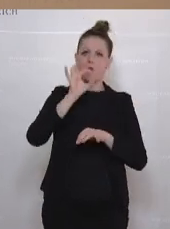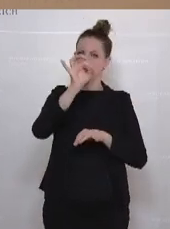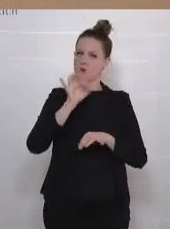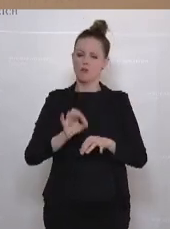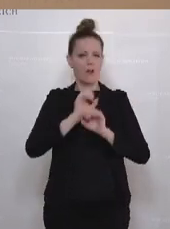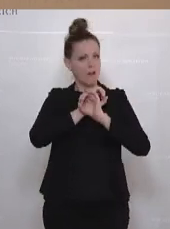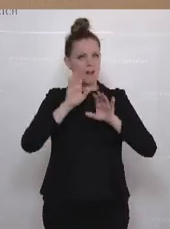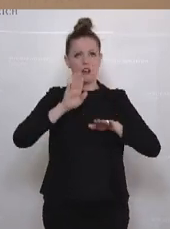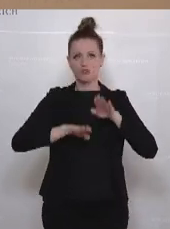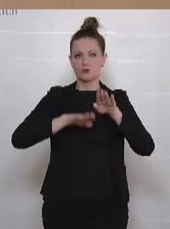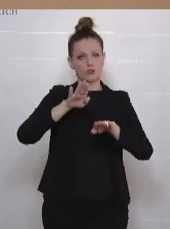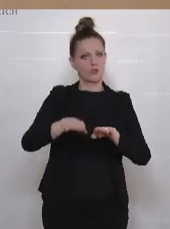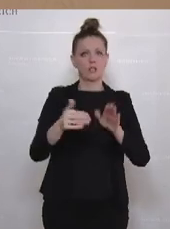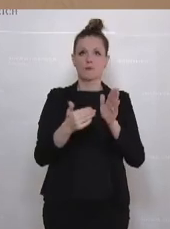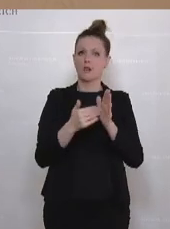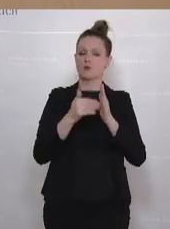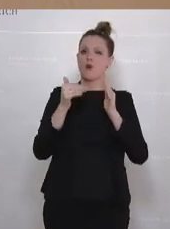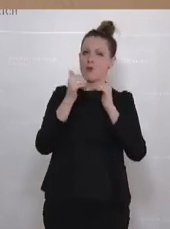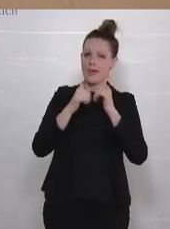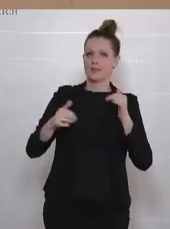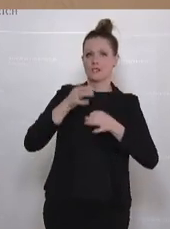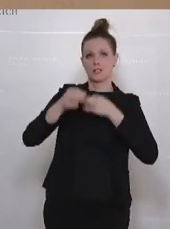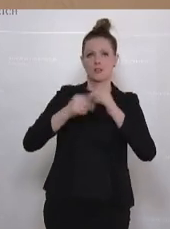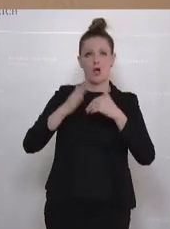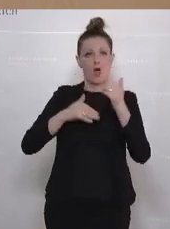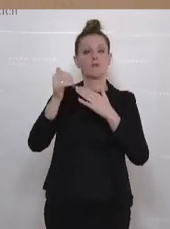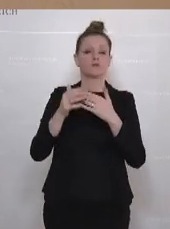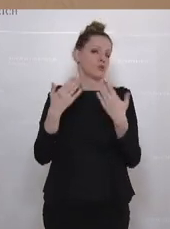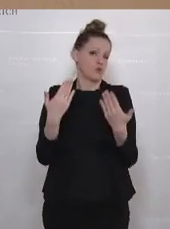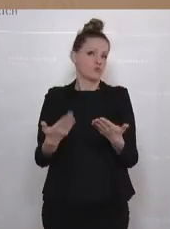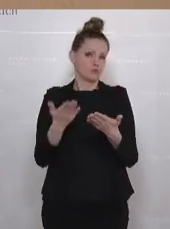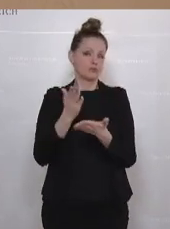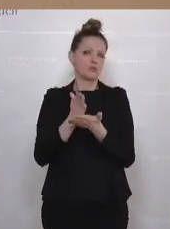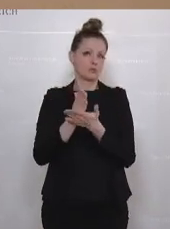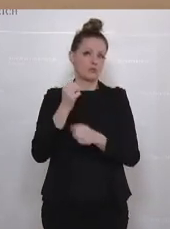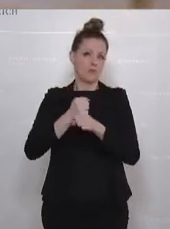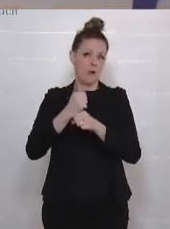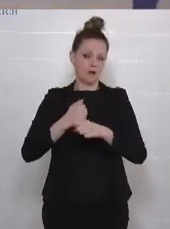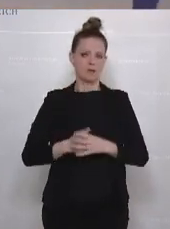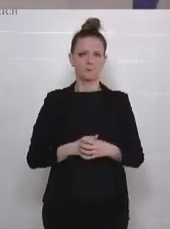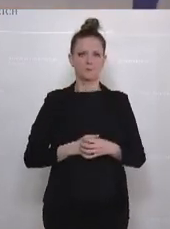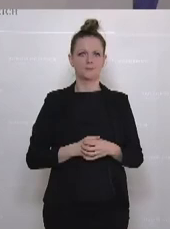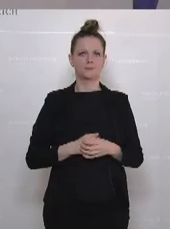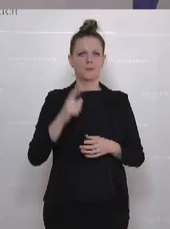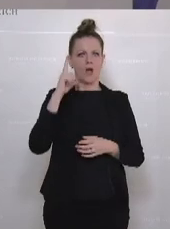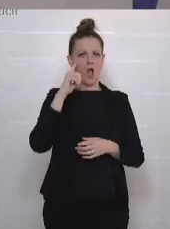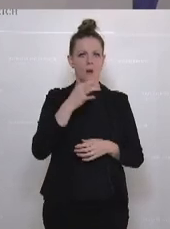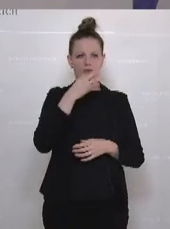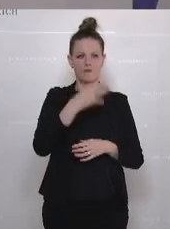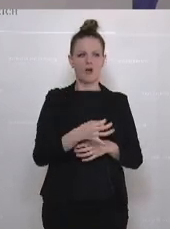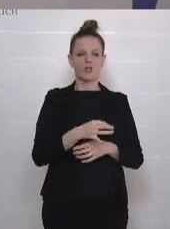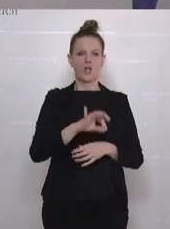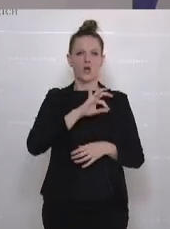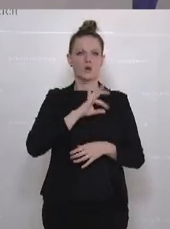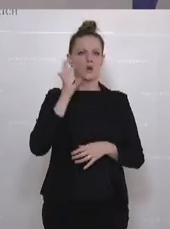klare Schritte setzt und eine eigene Strategie aufbaut und das ist auch in den letzten Monaten erfolgt. Die nächste Hauptfrage stellt wieder die Frau